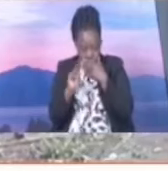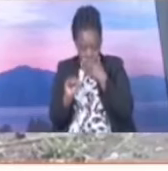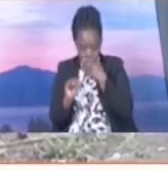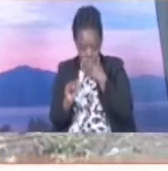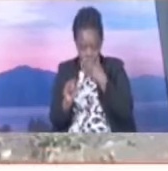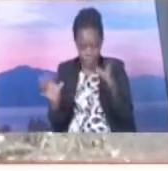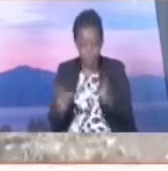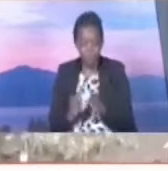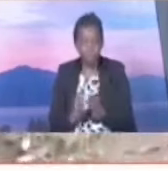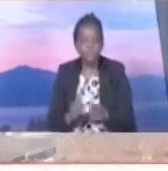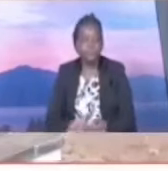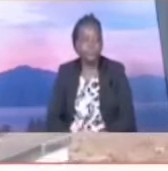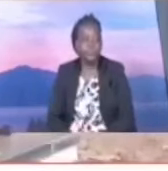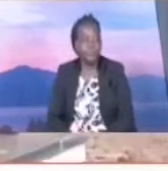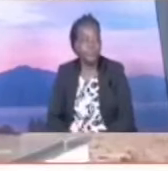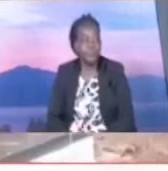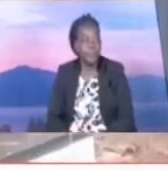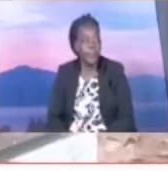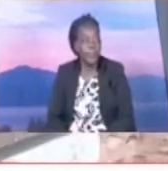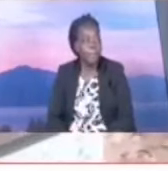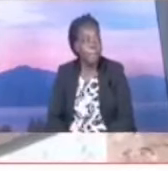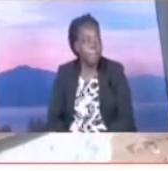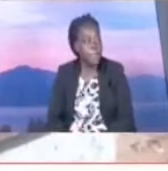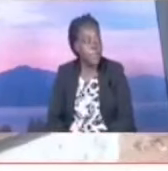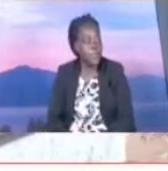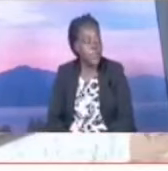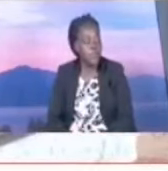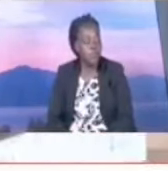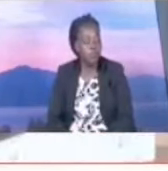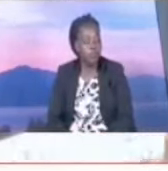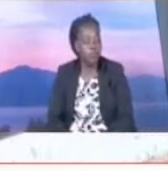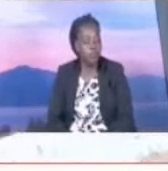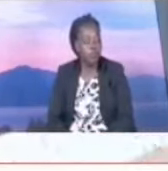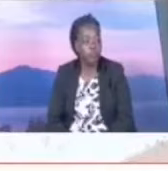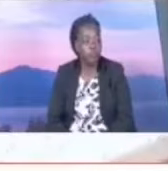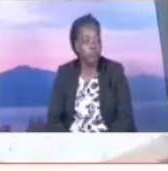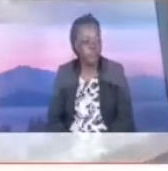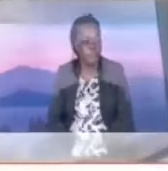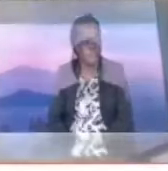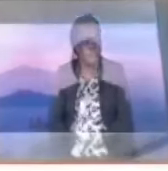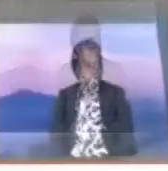Nakigule na Joseph Kinobi bakusakidde eggule eno Lwabukedde TV.